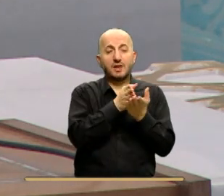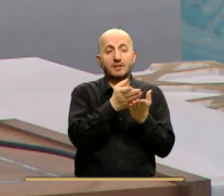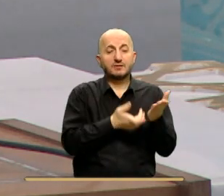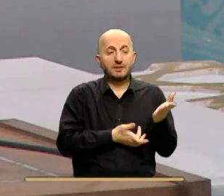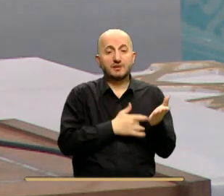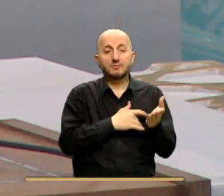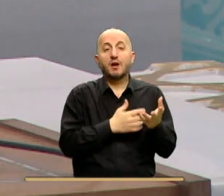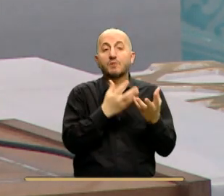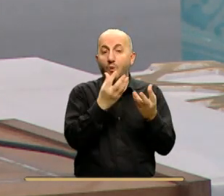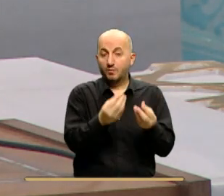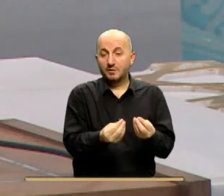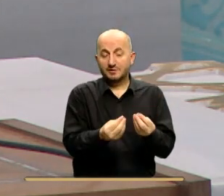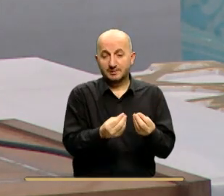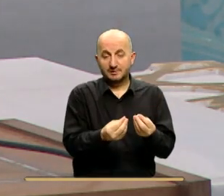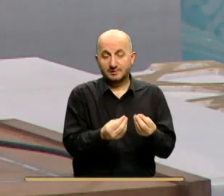erdirmesi